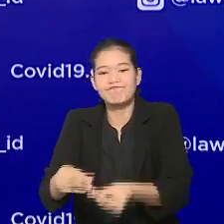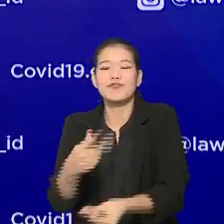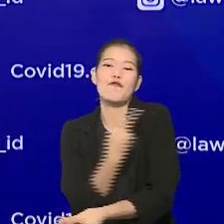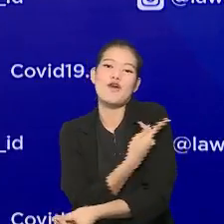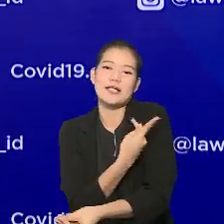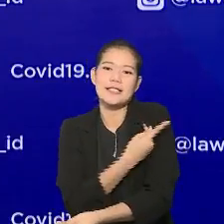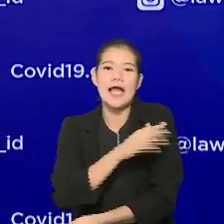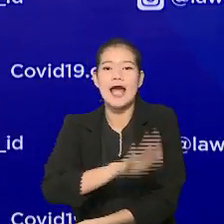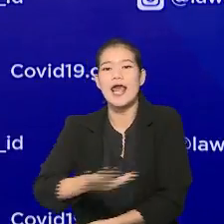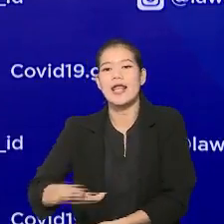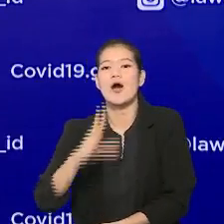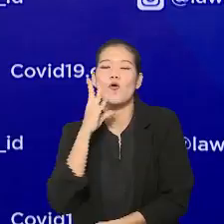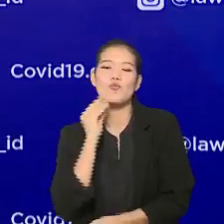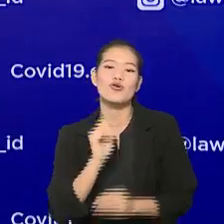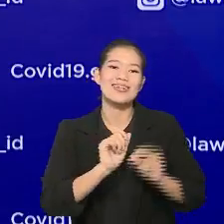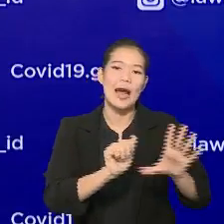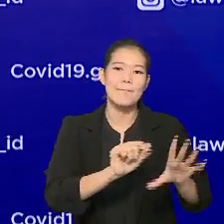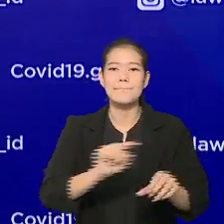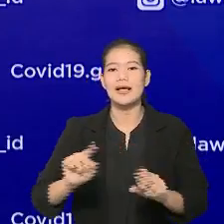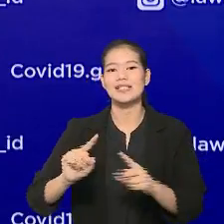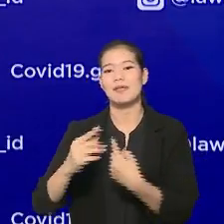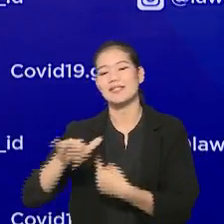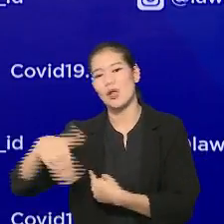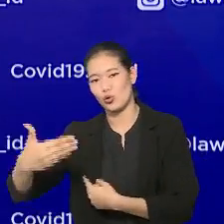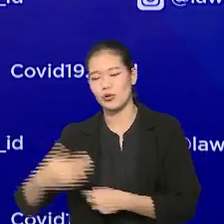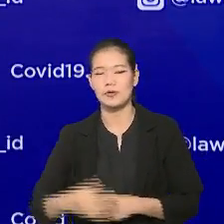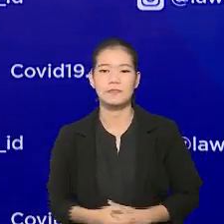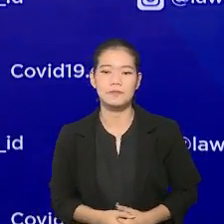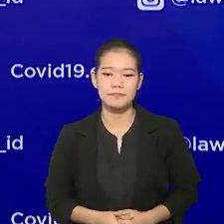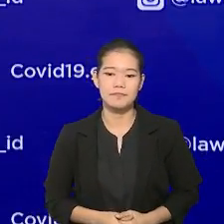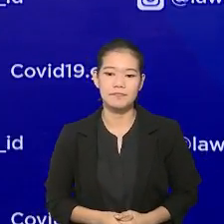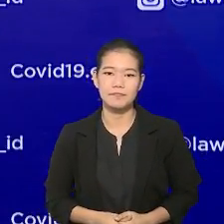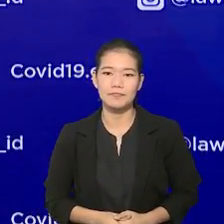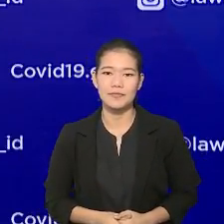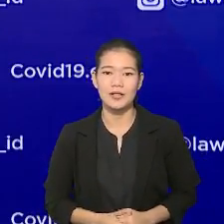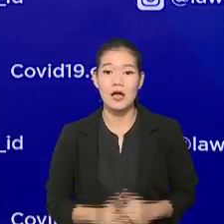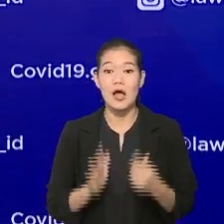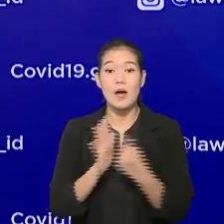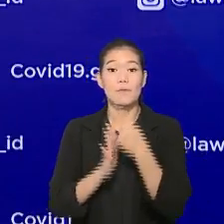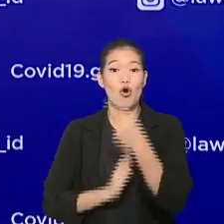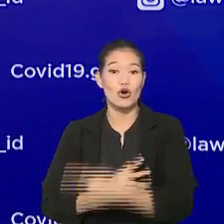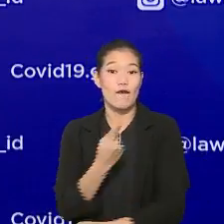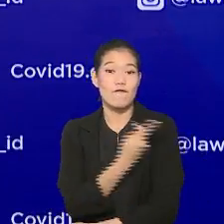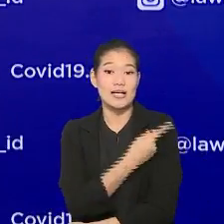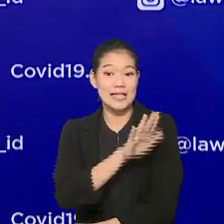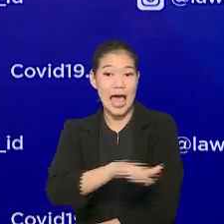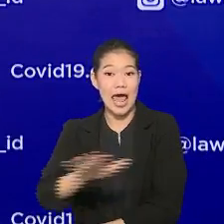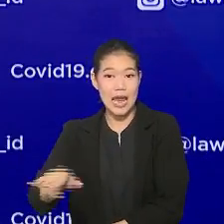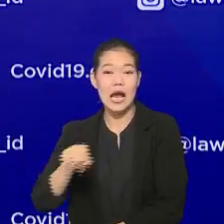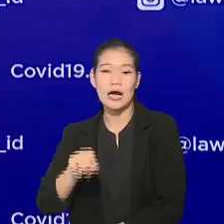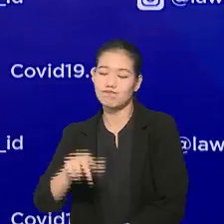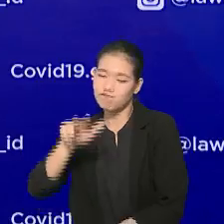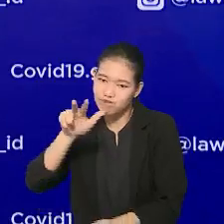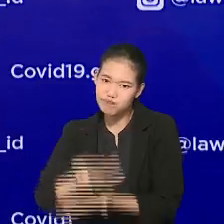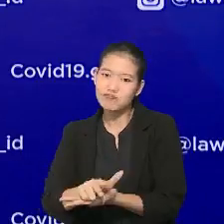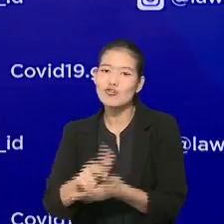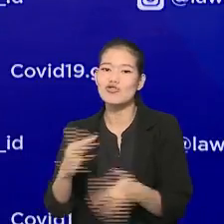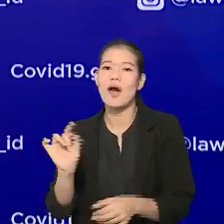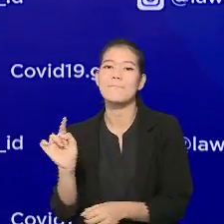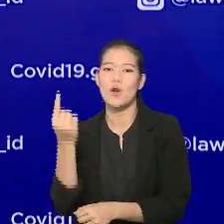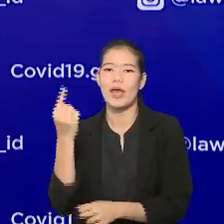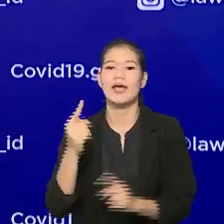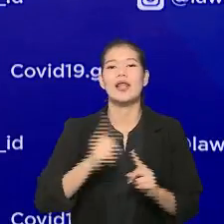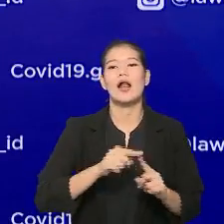vaksinasi untuk anak usia 6 sampai dengan 11 tahun. Program vaksinasi anak ini secara resmi dimulai